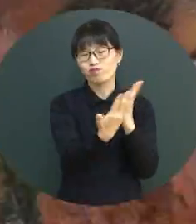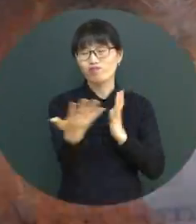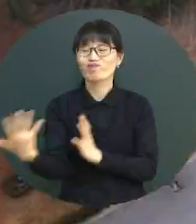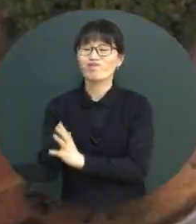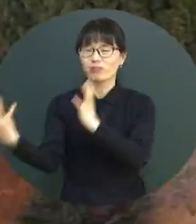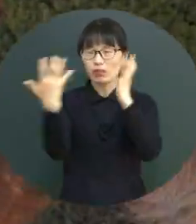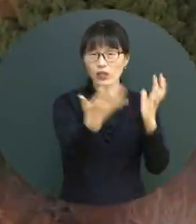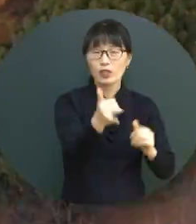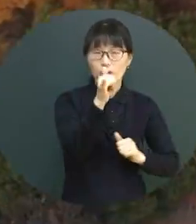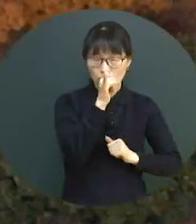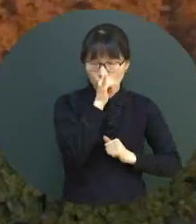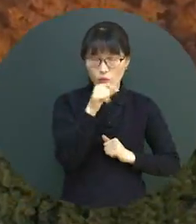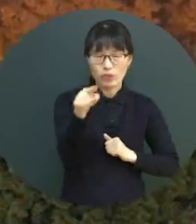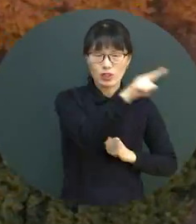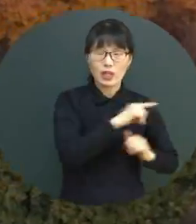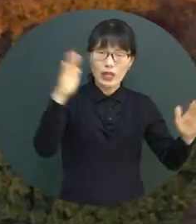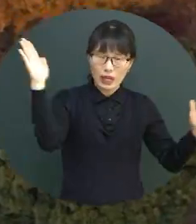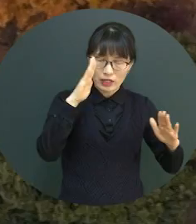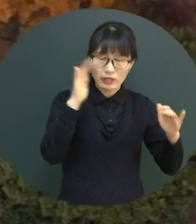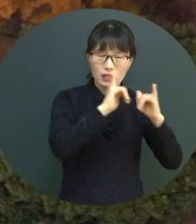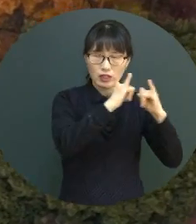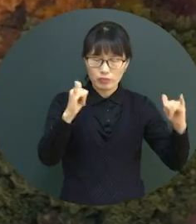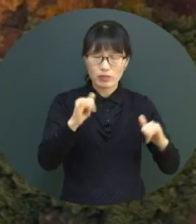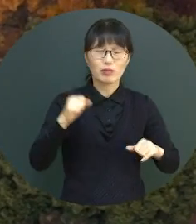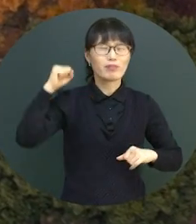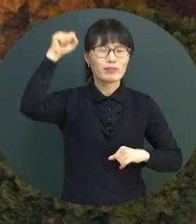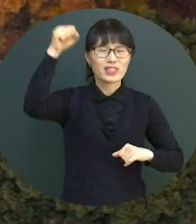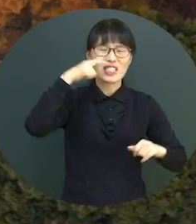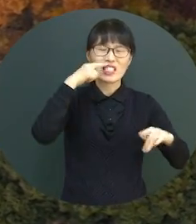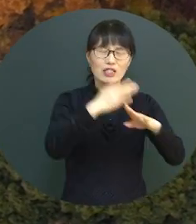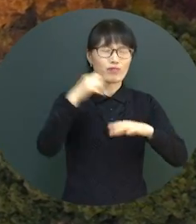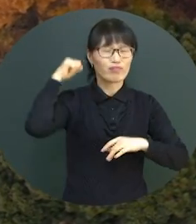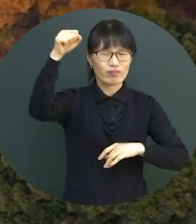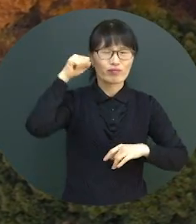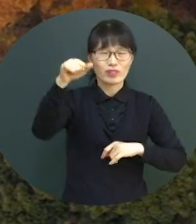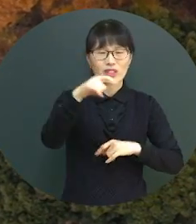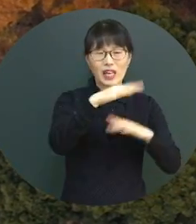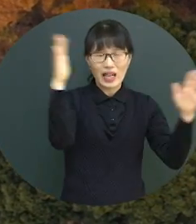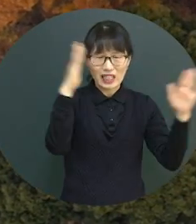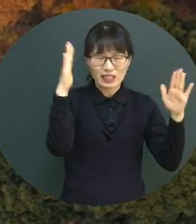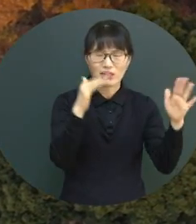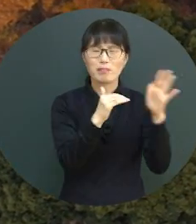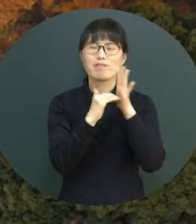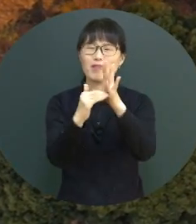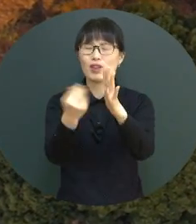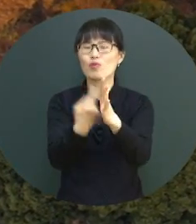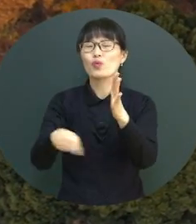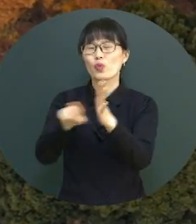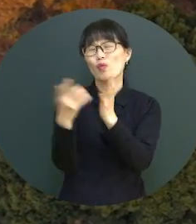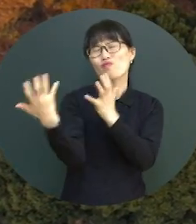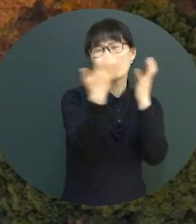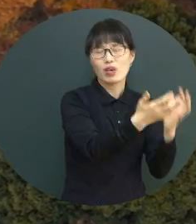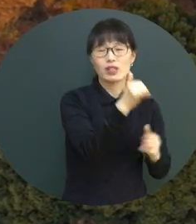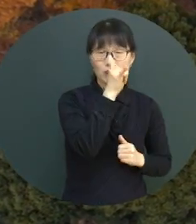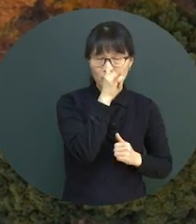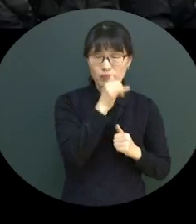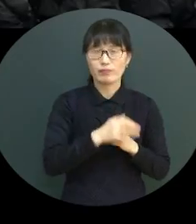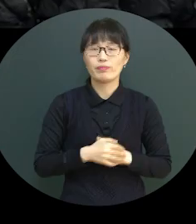요구하는 민족 민주화 성회나 평화 시위에 참여하는 시민, 학생들을 막으려고 했습니다.